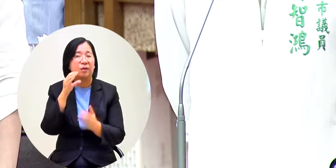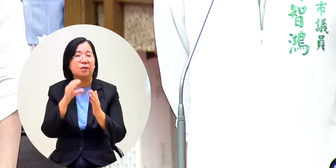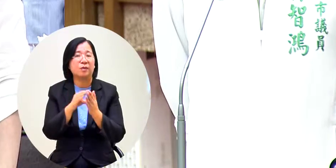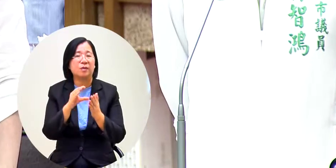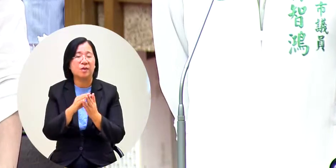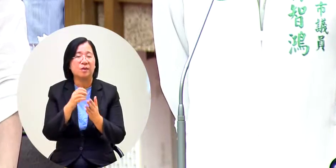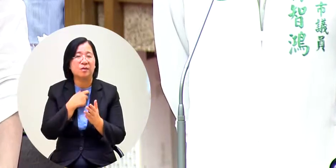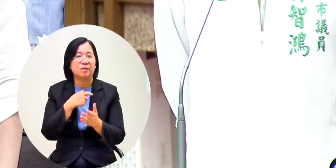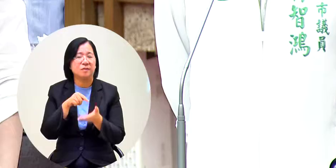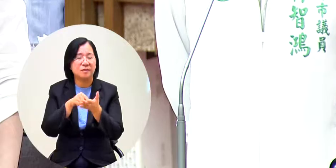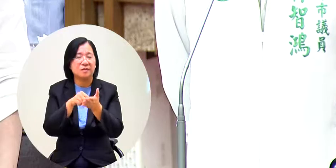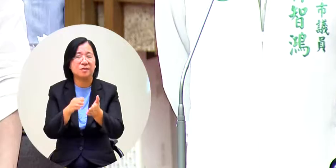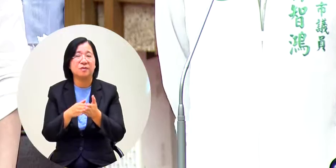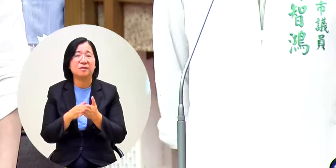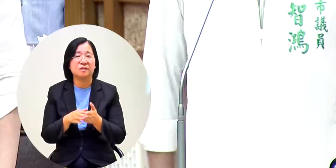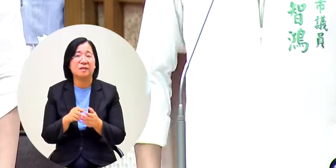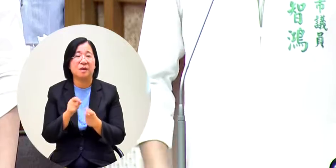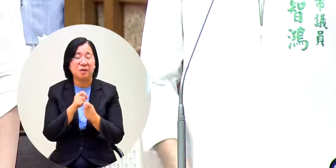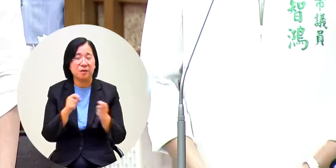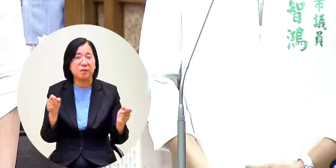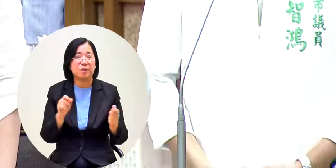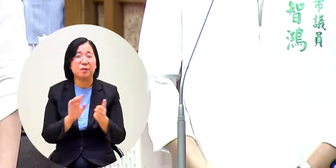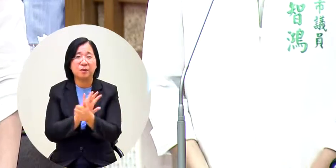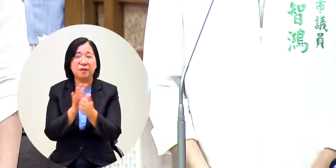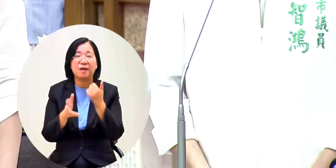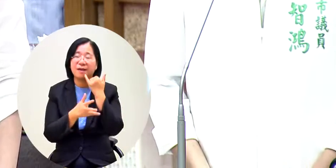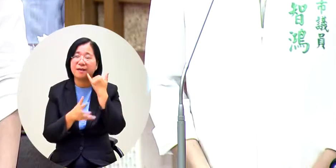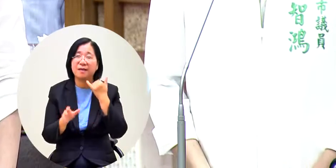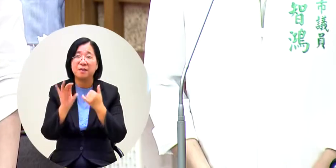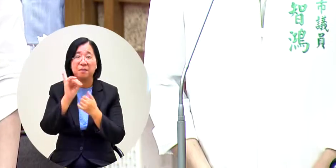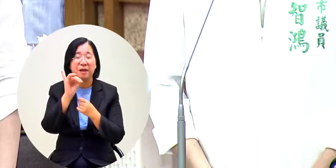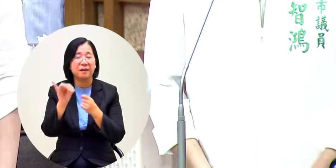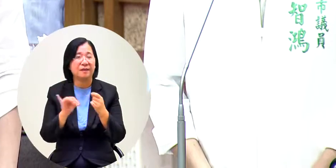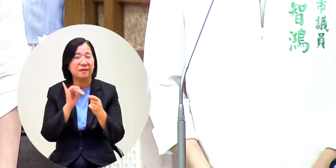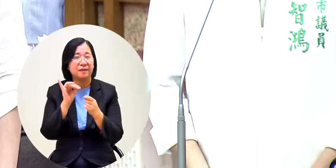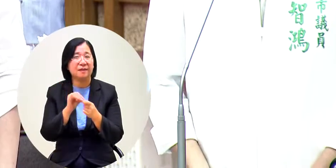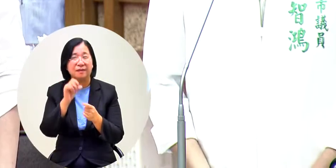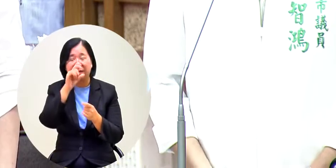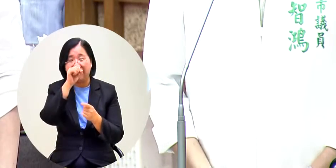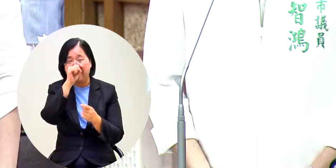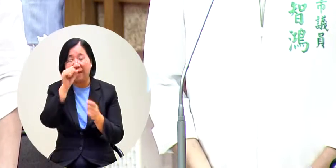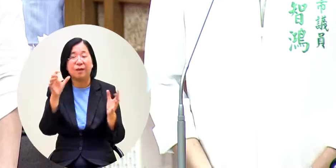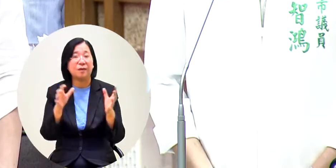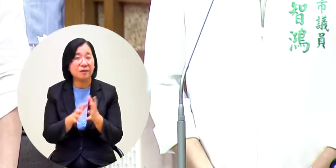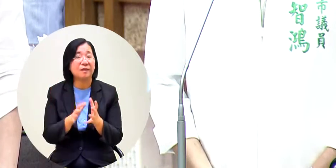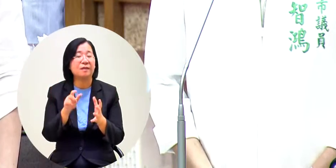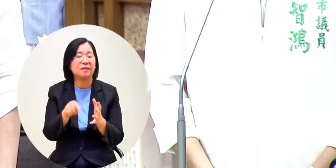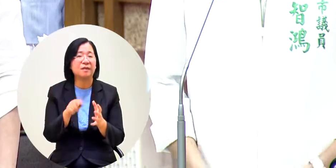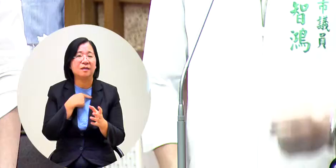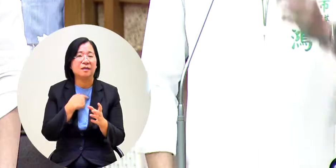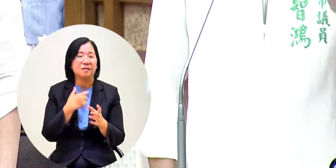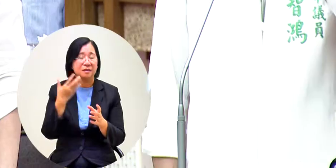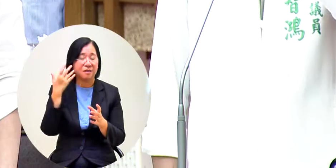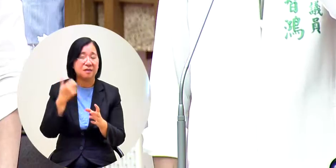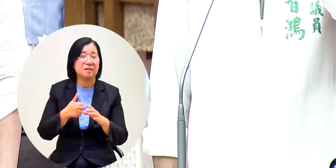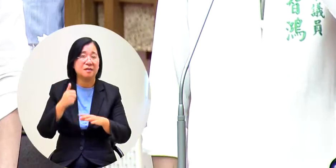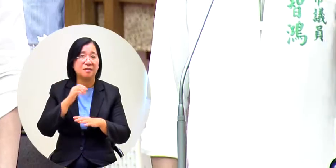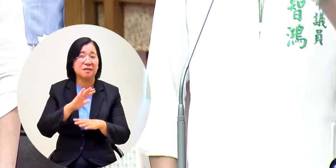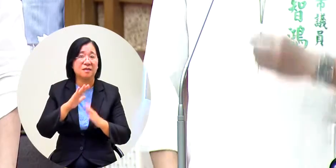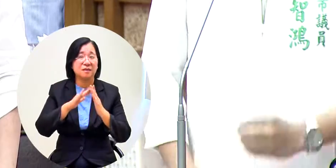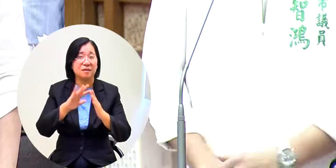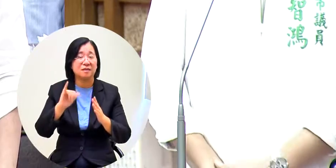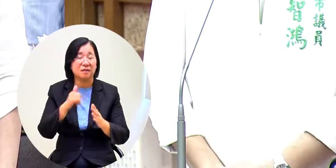slogan 比永浴爱河、百年啊好合还要来得恰当的，所以那个角色是我应该扮